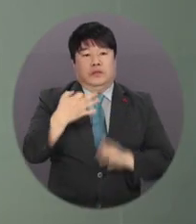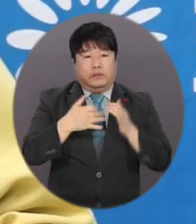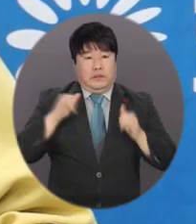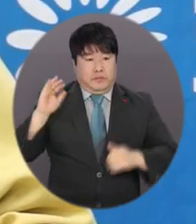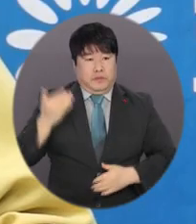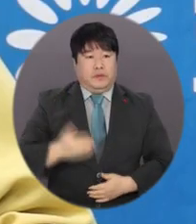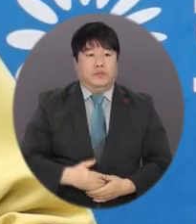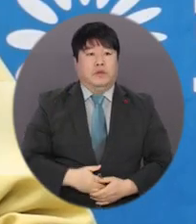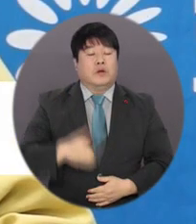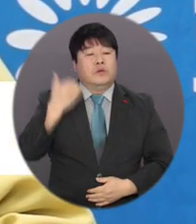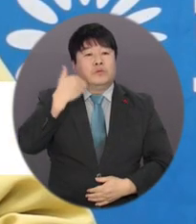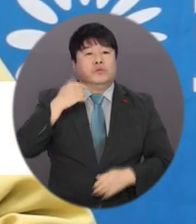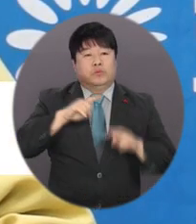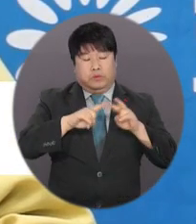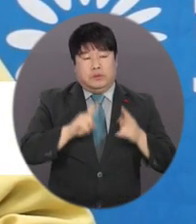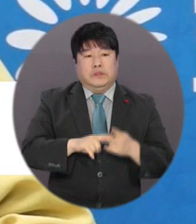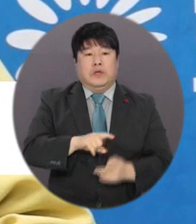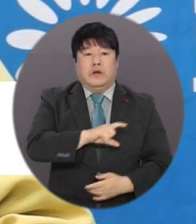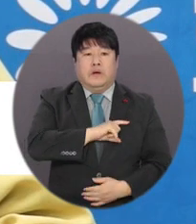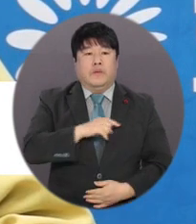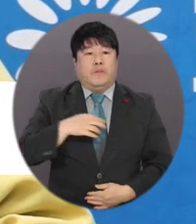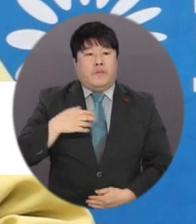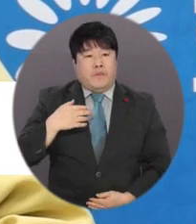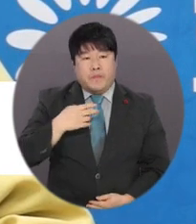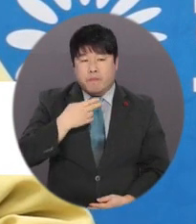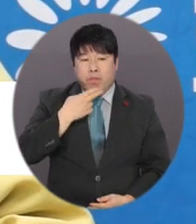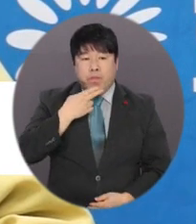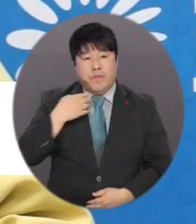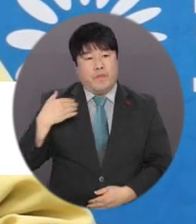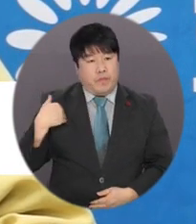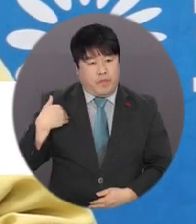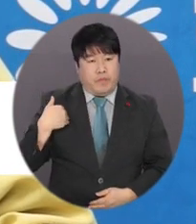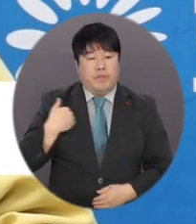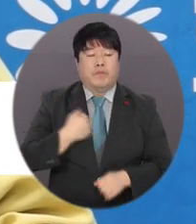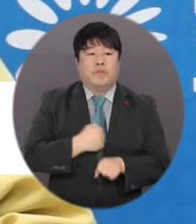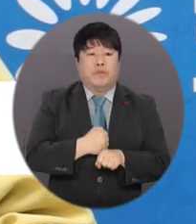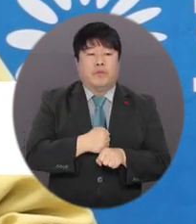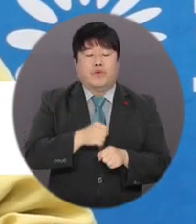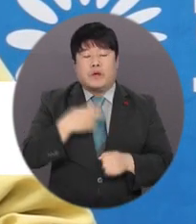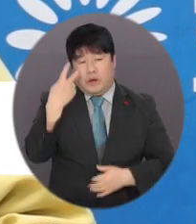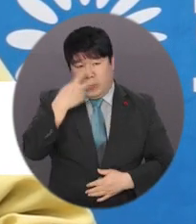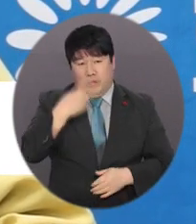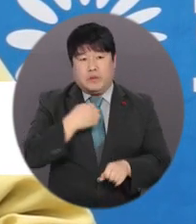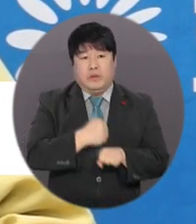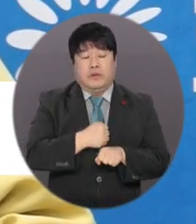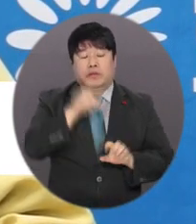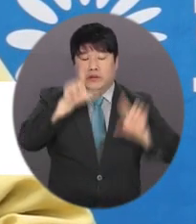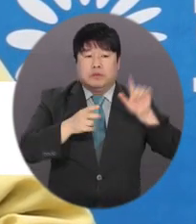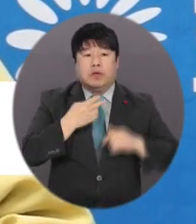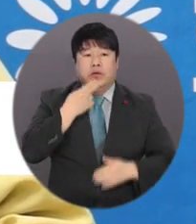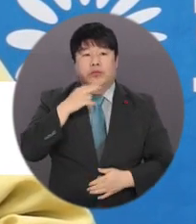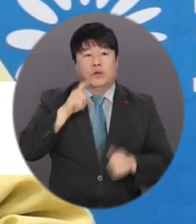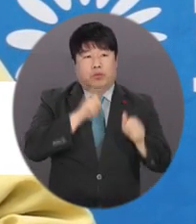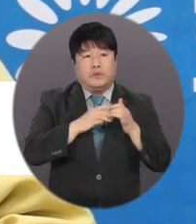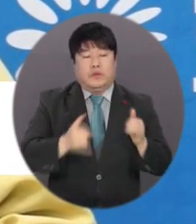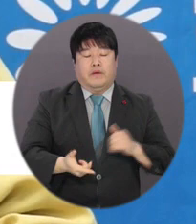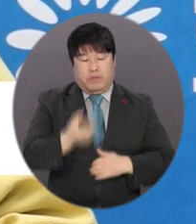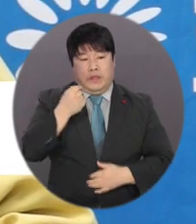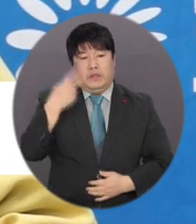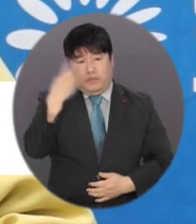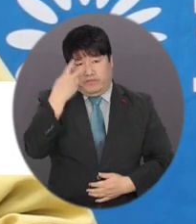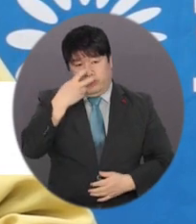됐습니다. 누구나 익명으로 진단검사를 실시해서 무증상 확진자를 최대한 빨리